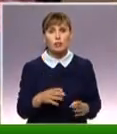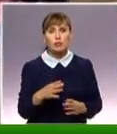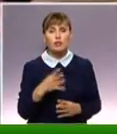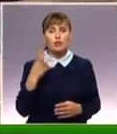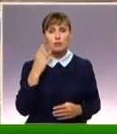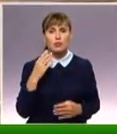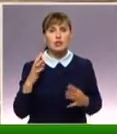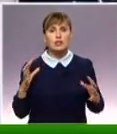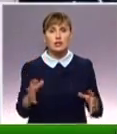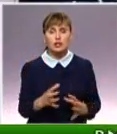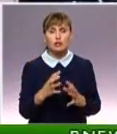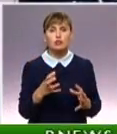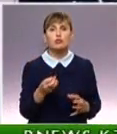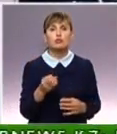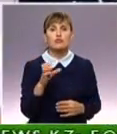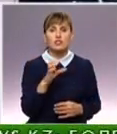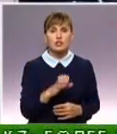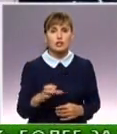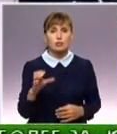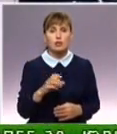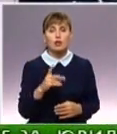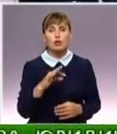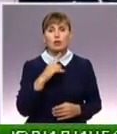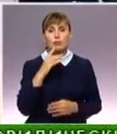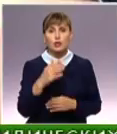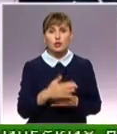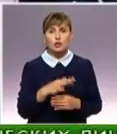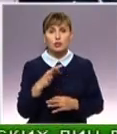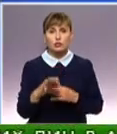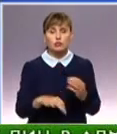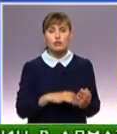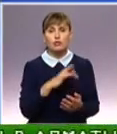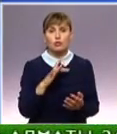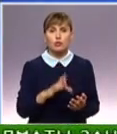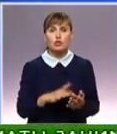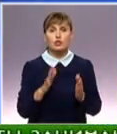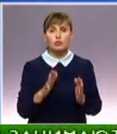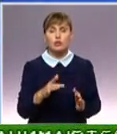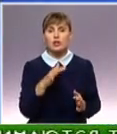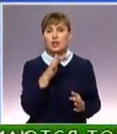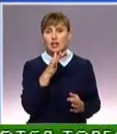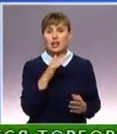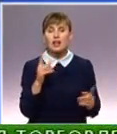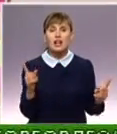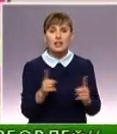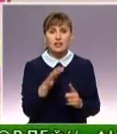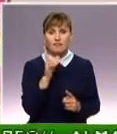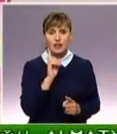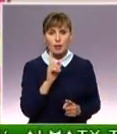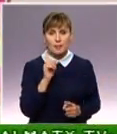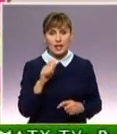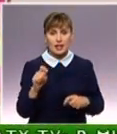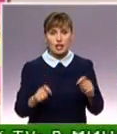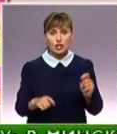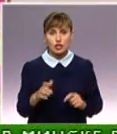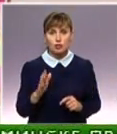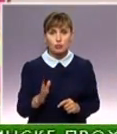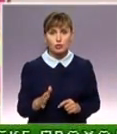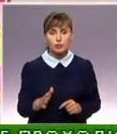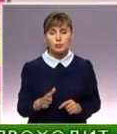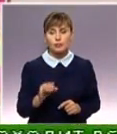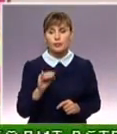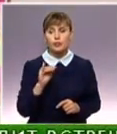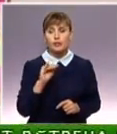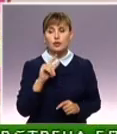Алматы сохранится еще и в сентябре. Хотя в ближайшие сутки в городе ожидаются кратковременные дожди. Уже